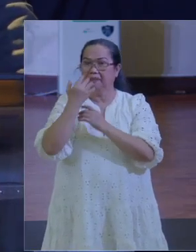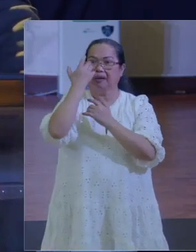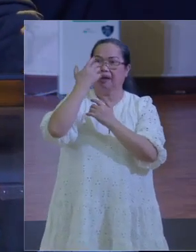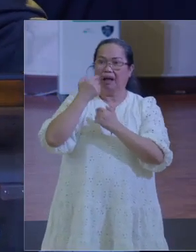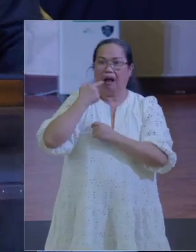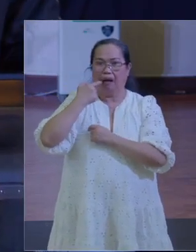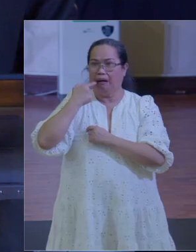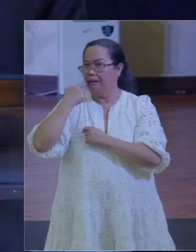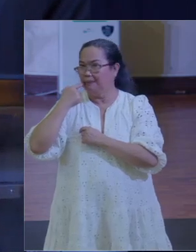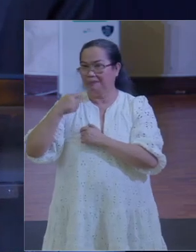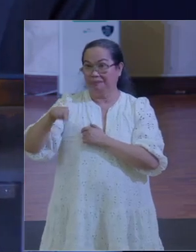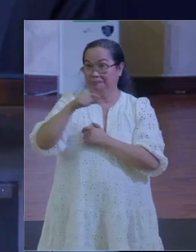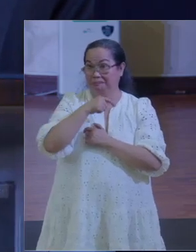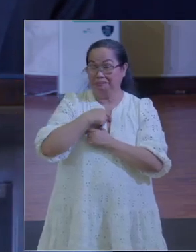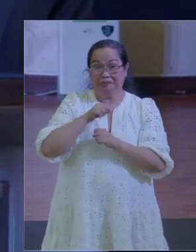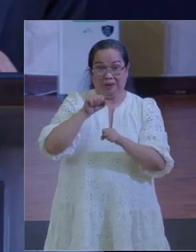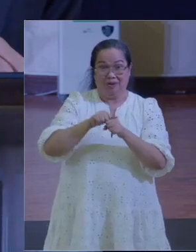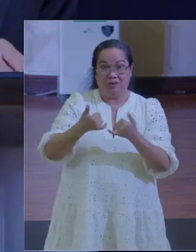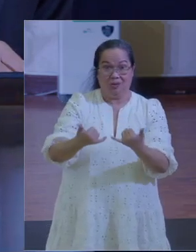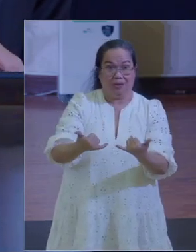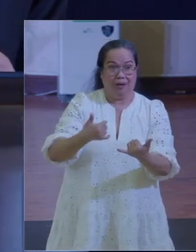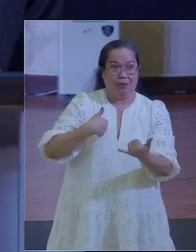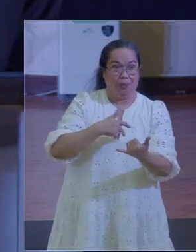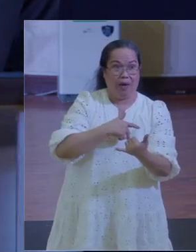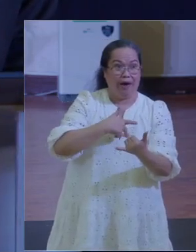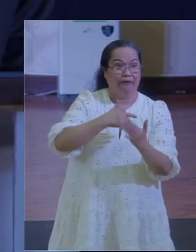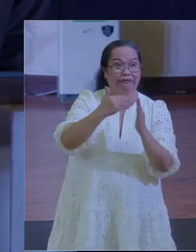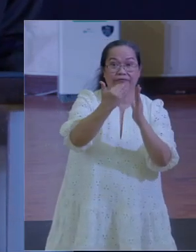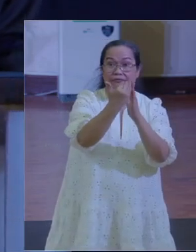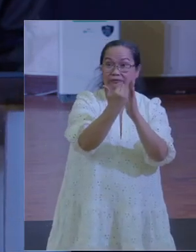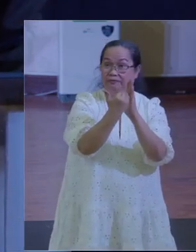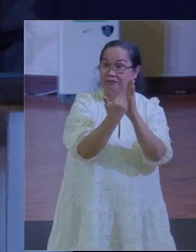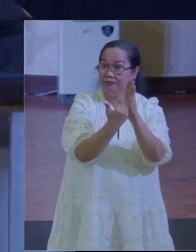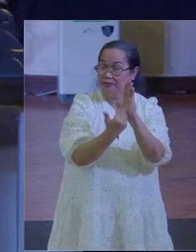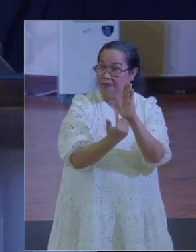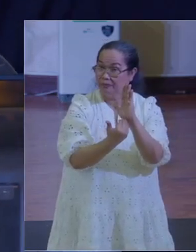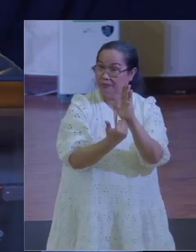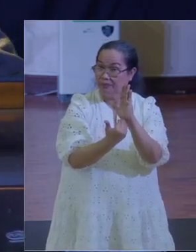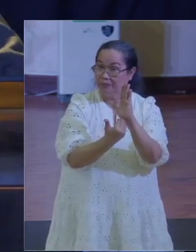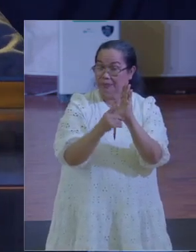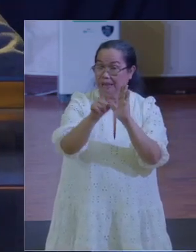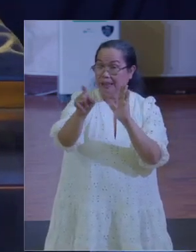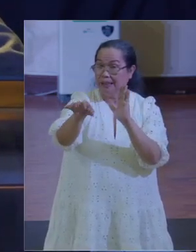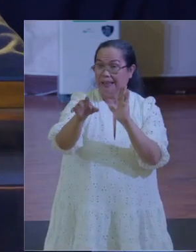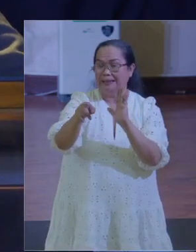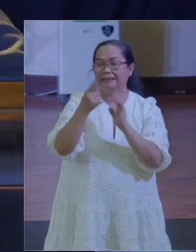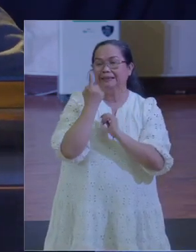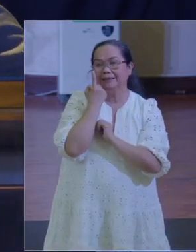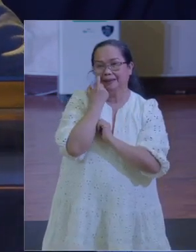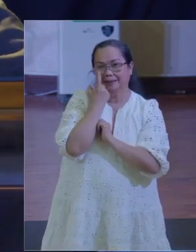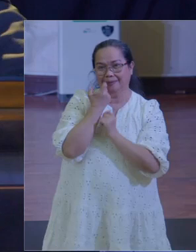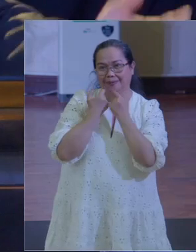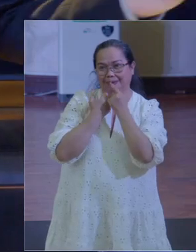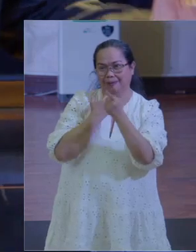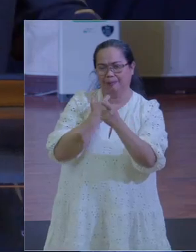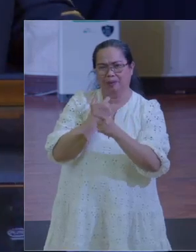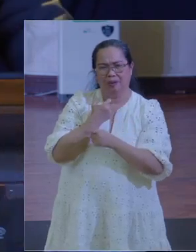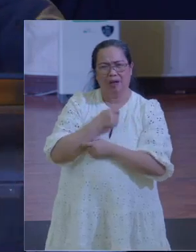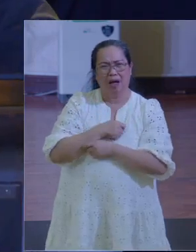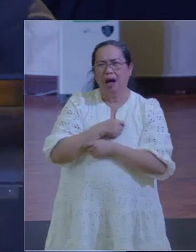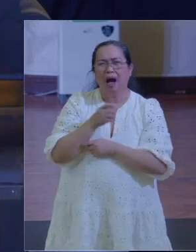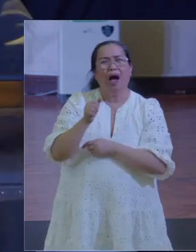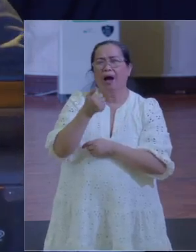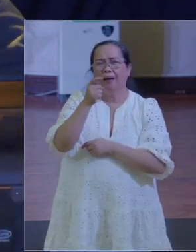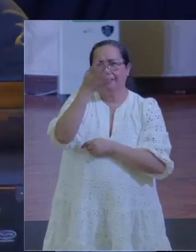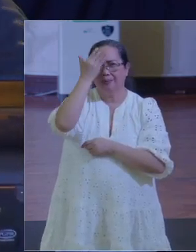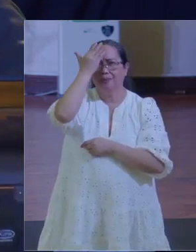po, meron tayong batayan. So kung tatanungin ko po kayo, katulad kanina, may tinanong ako, so paano mo malalaman